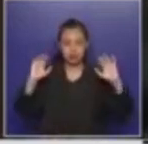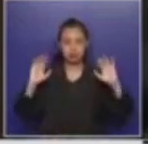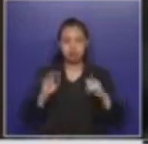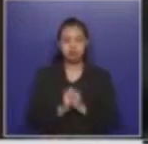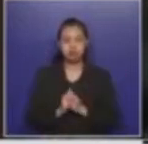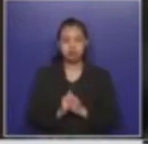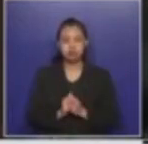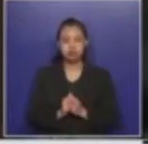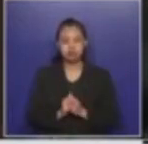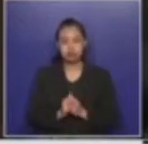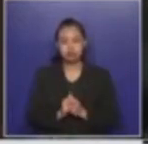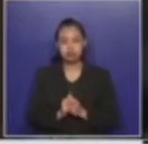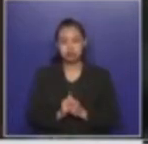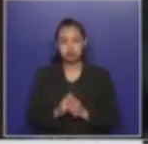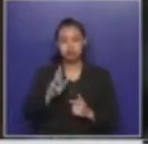และก็คือจัดงบประมาณด้วยให้หน่วยงานที่ต้องการรับประมาณเป็นผู้เสนอขอมาอย่างที่ท่านสมาชิกหลายท่านได้อภิปรายไปแล้วนะครับว่าหน่วยงานขอมาแล้วรัฐบาลให้ทางสำนักงบประมาณก็ดีหรือหน่วยงานที่เกี่ยวข้องนั้นปรับลดตัวเลขให้อยู่ในกรอบในแต่ละปีแต่ละปี